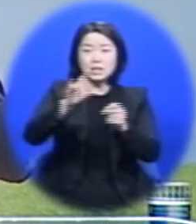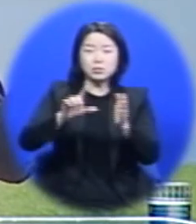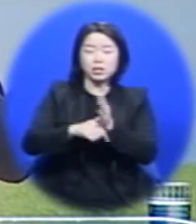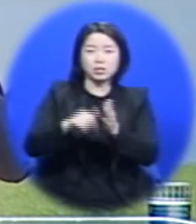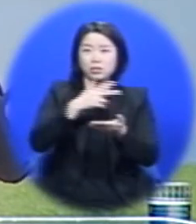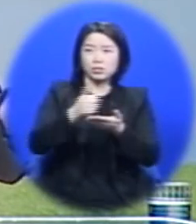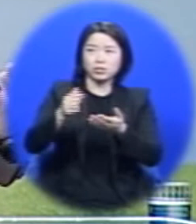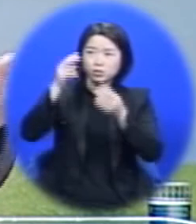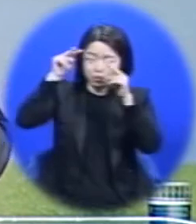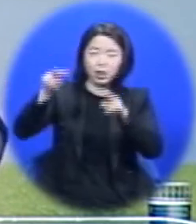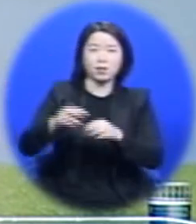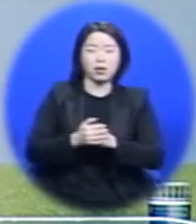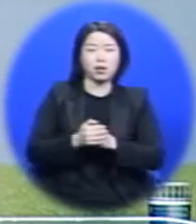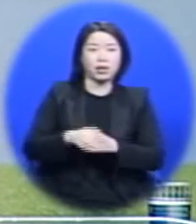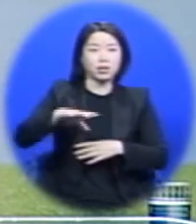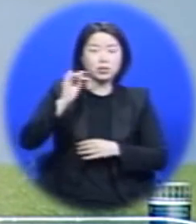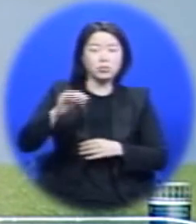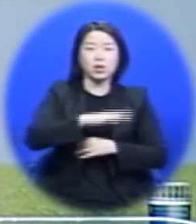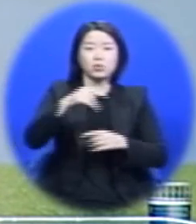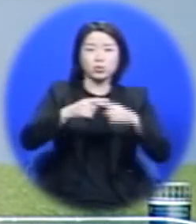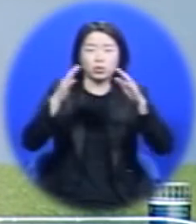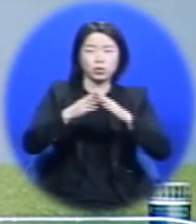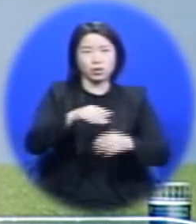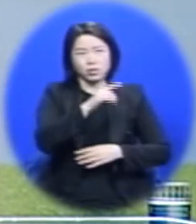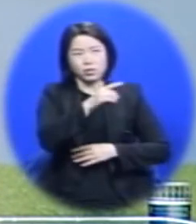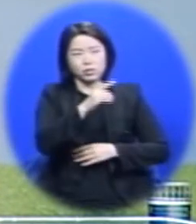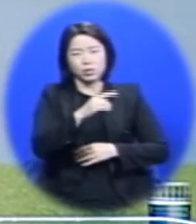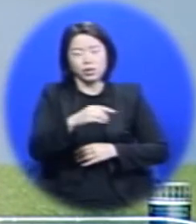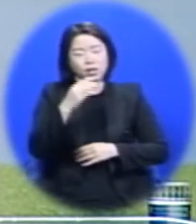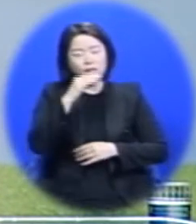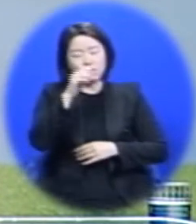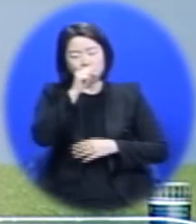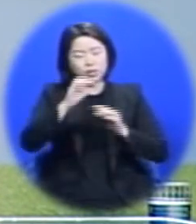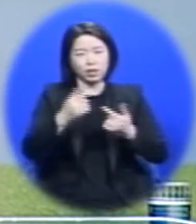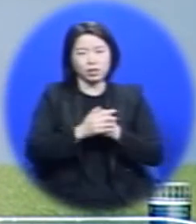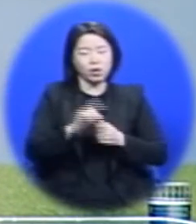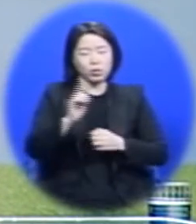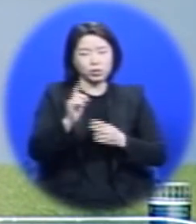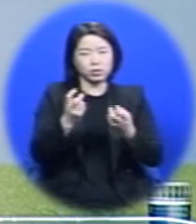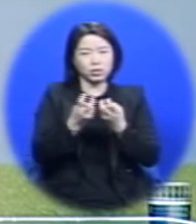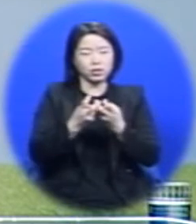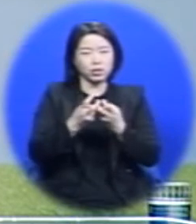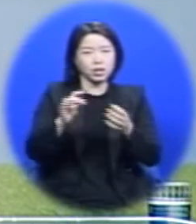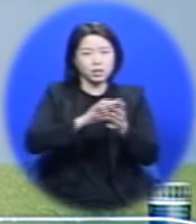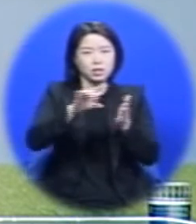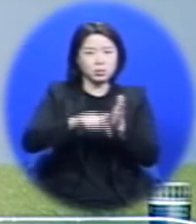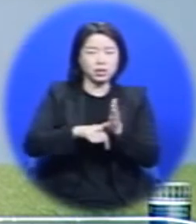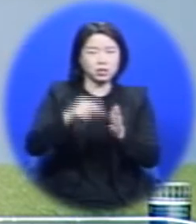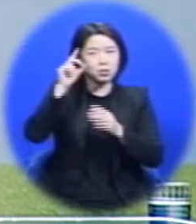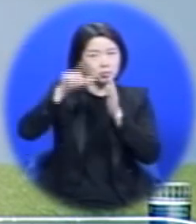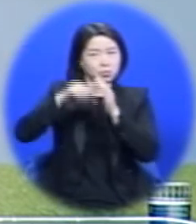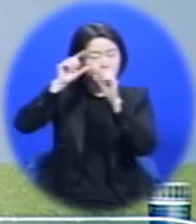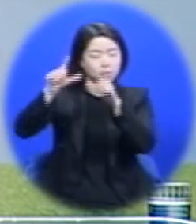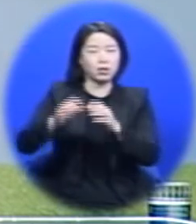예수님을 바라보라. 처음에는 우리 교우들도 저 장선이 아니신 것 같아. 어떻게 24시간 예수님 바라볼 수 있어? 그저 주님